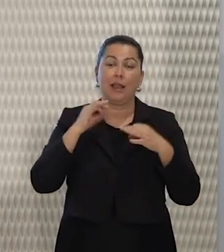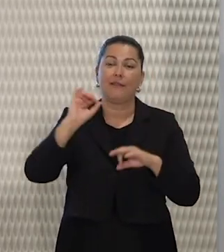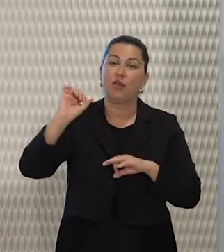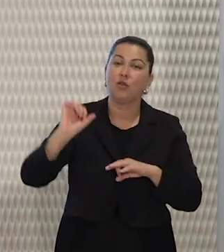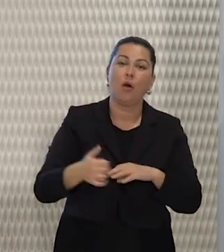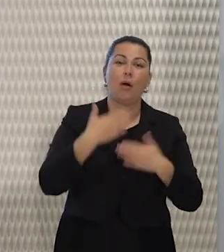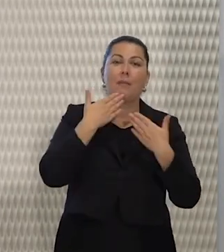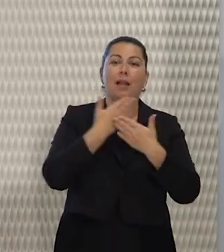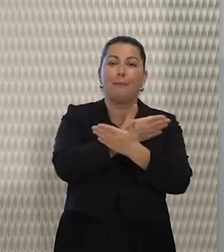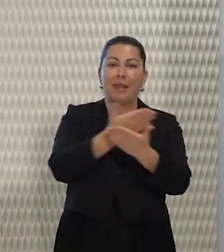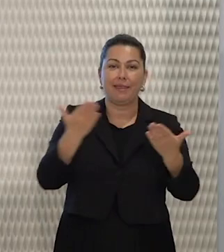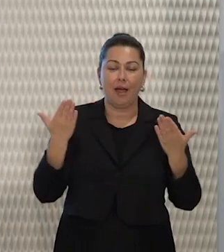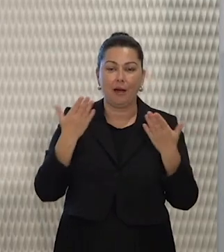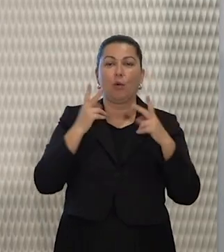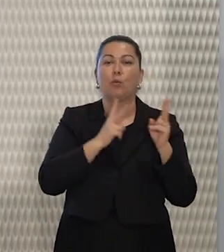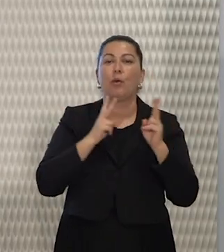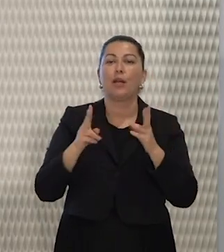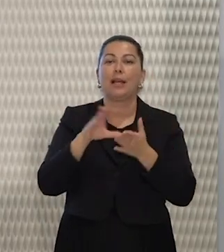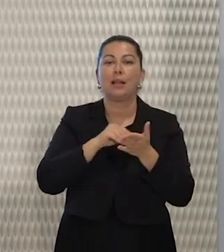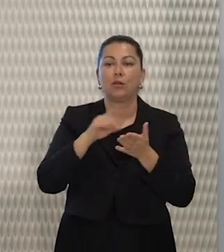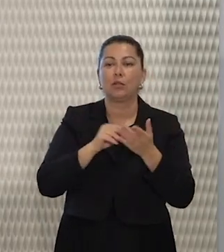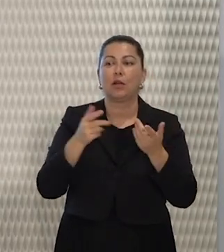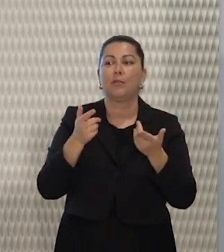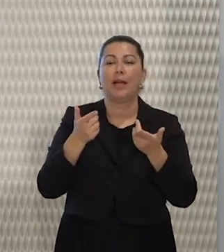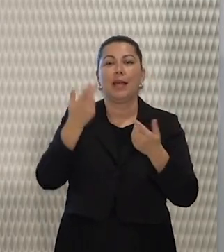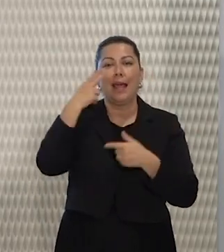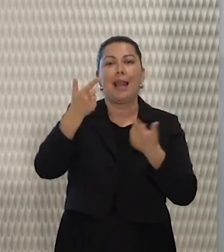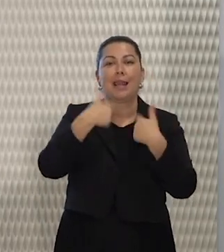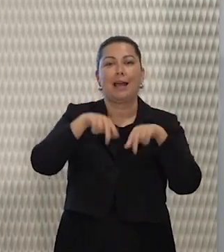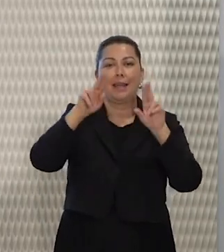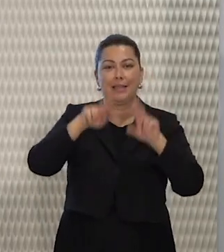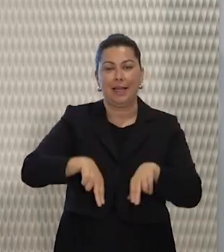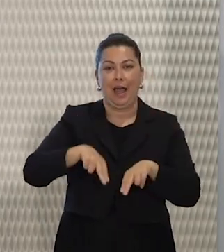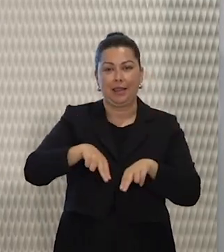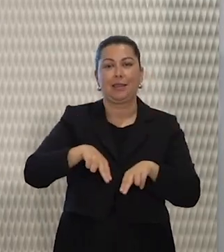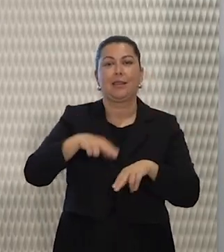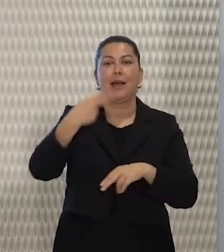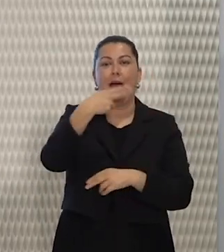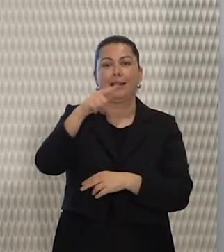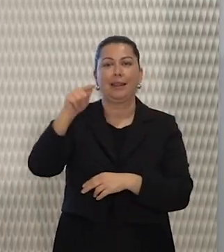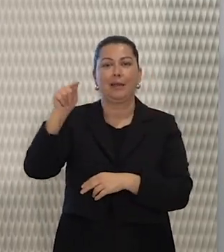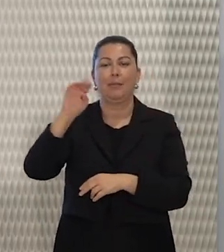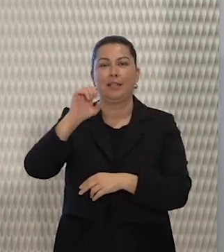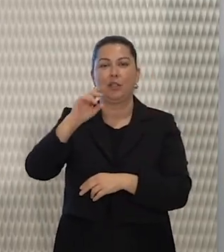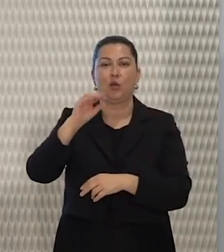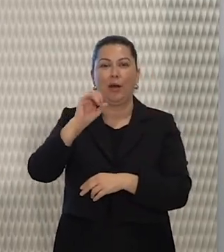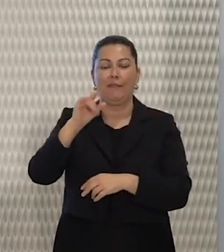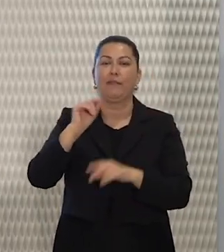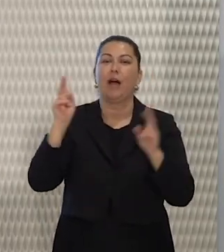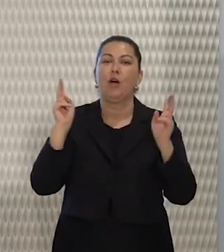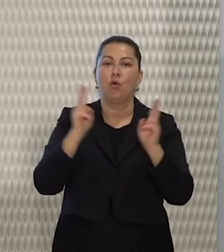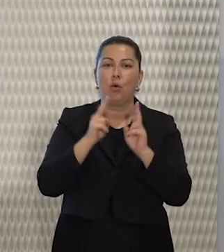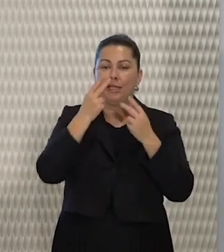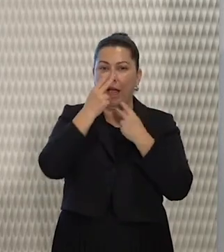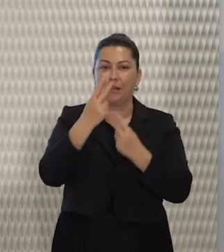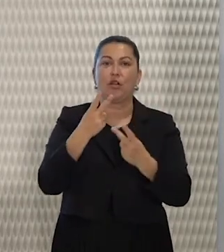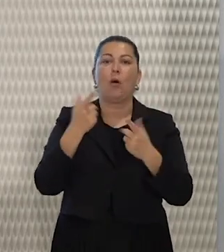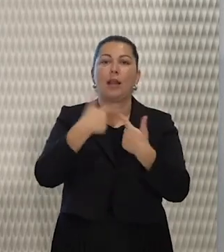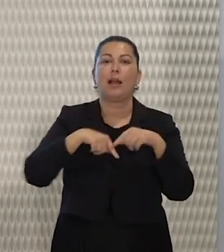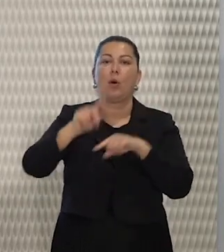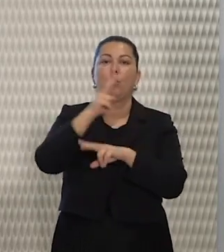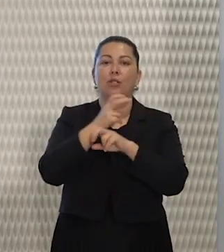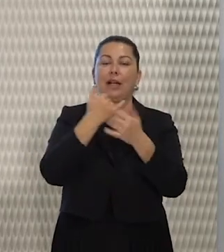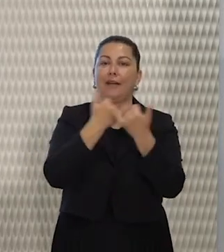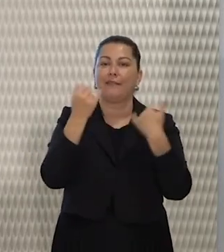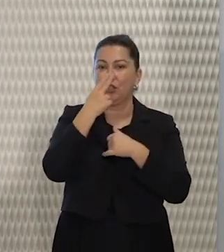bedanken und die Möglichkeit nutzen, dass wir mit dem Herrn Landesrat Wolfgang Hartmannsdorfer noch einmal kurz uns anschauen werden, wie das Land Oberösterreich